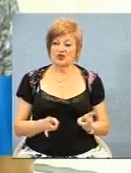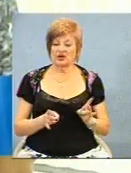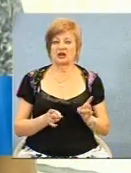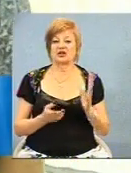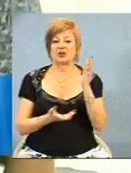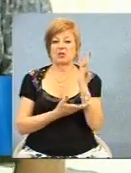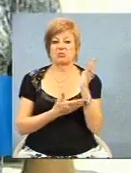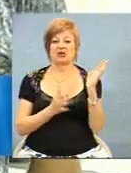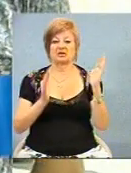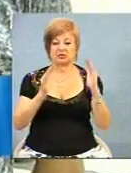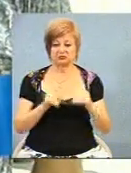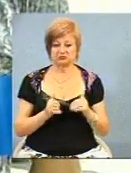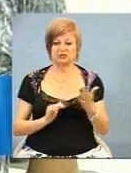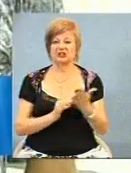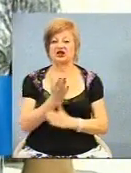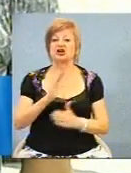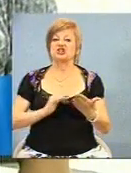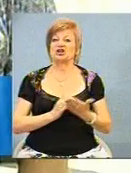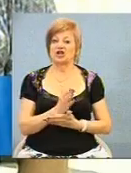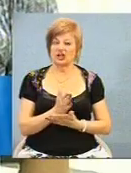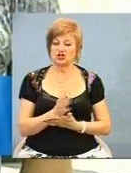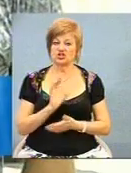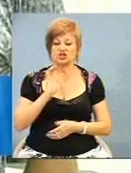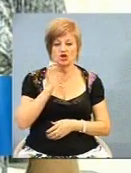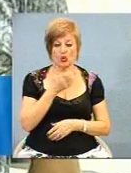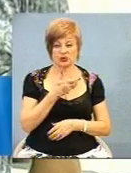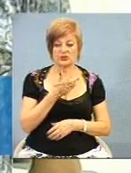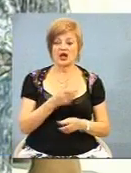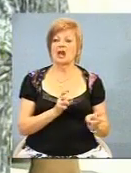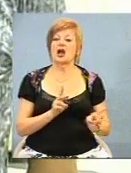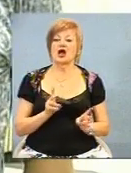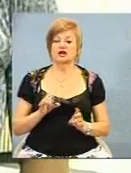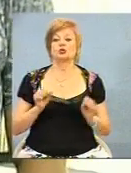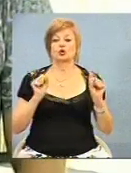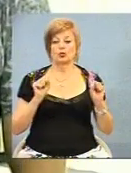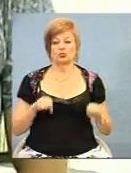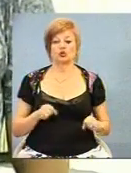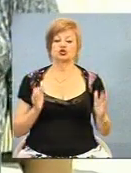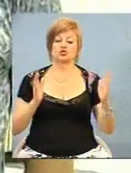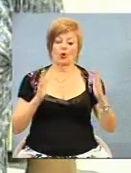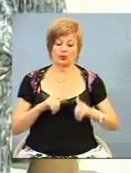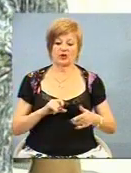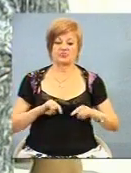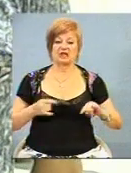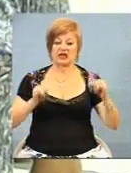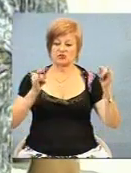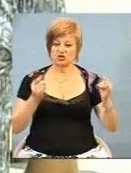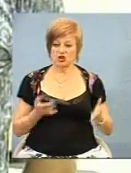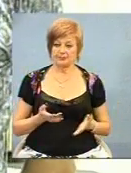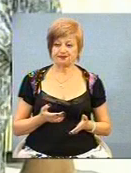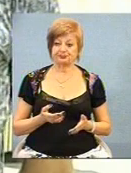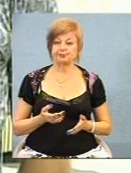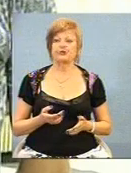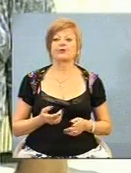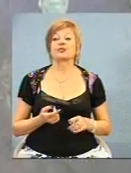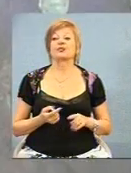є тріщини в стінах. Серьезные, которые, возможно, обрушение кирпичной кладки и все остальное,